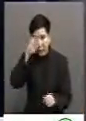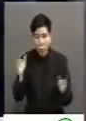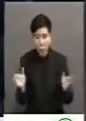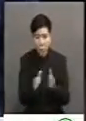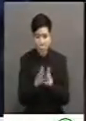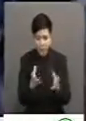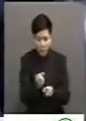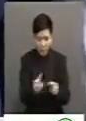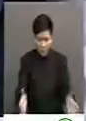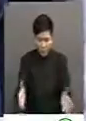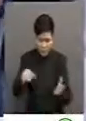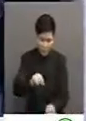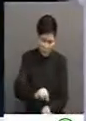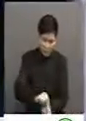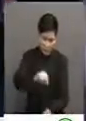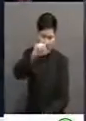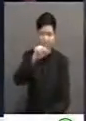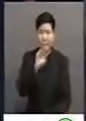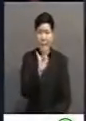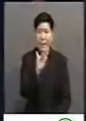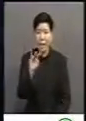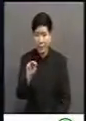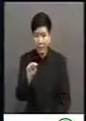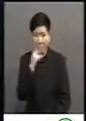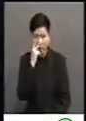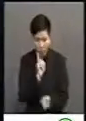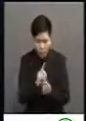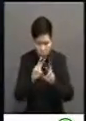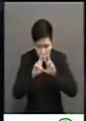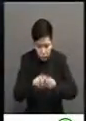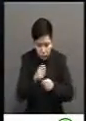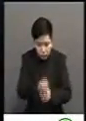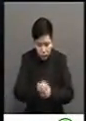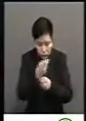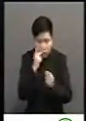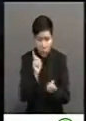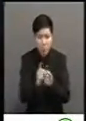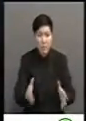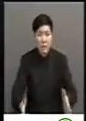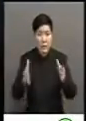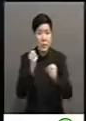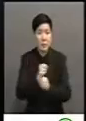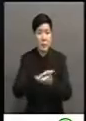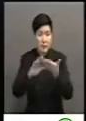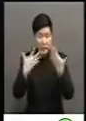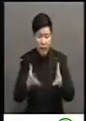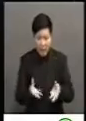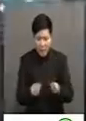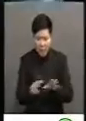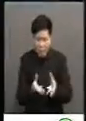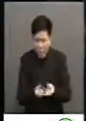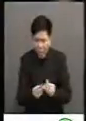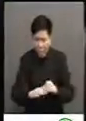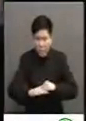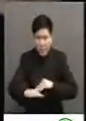บรูปปั้นโบราณสูง8เมตรชิ้นนี้ในพื้นที่ขุดค้นมาตาริยาท่ามกลางตึกที่ยังสร้างไม่เสร็จแล้วก็ถนนโคลนอยู่